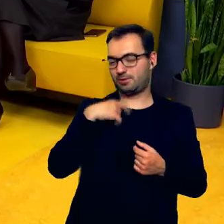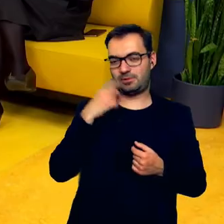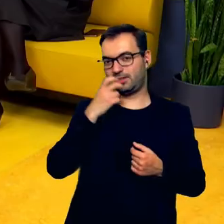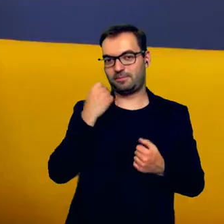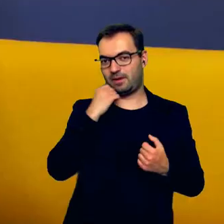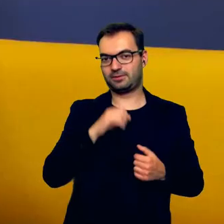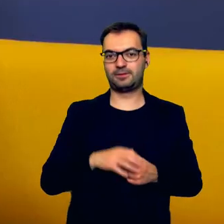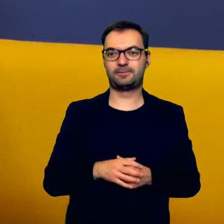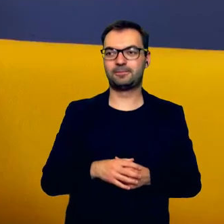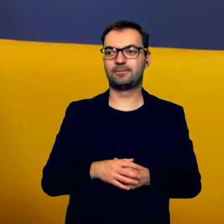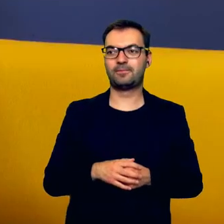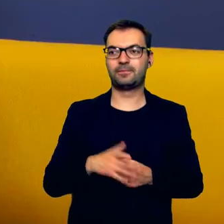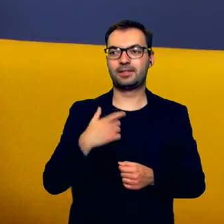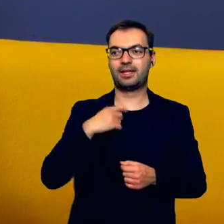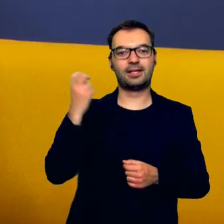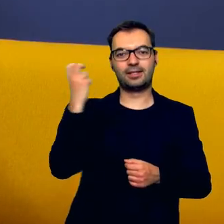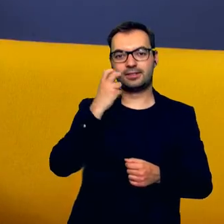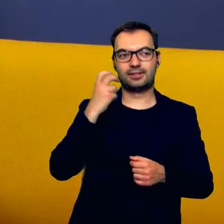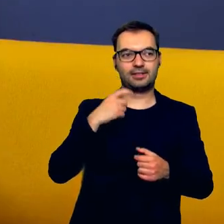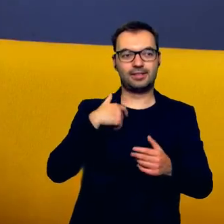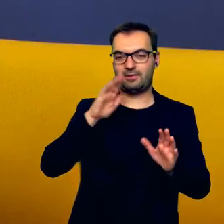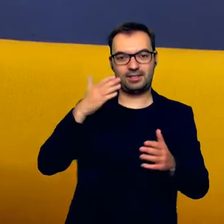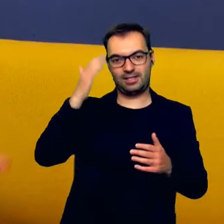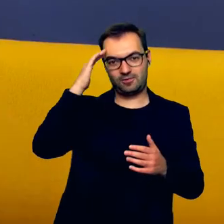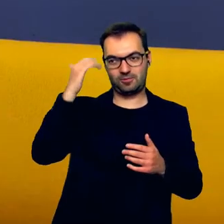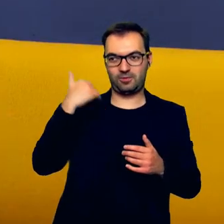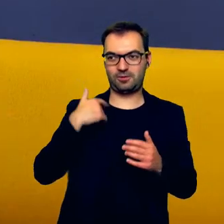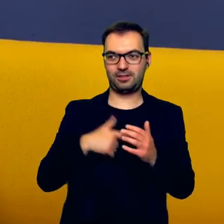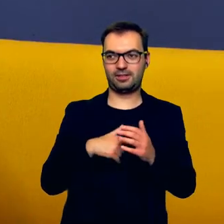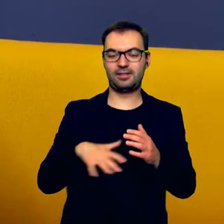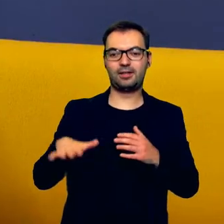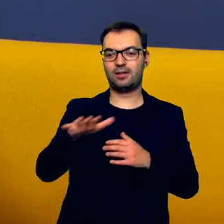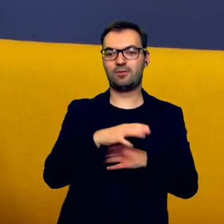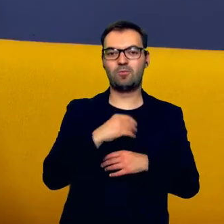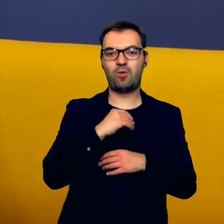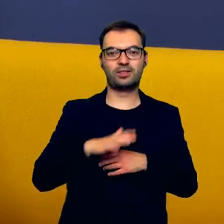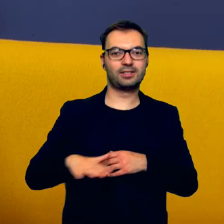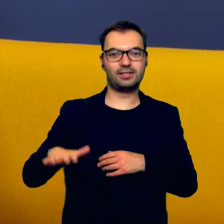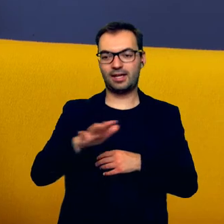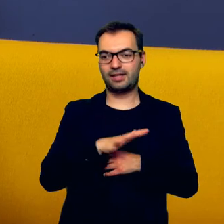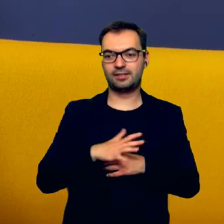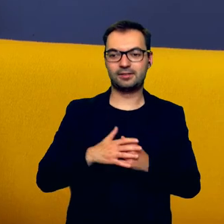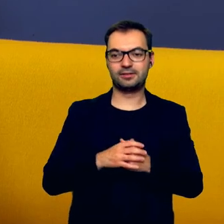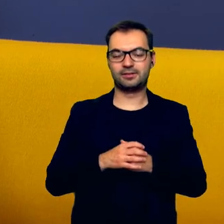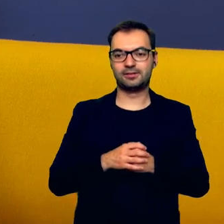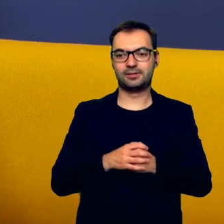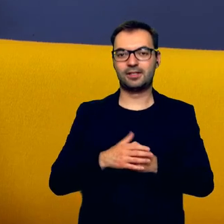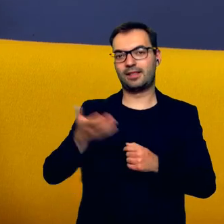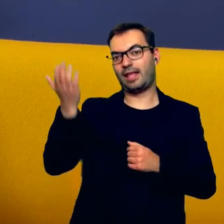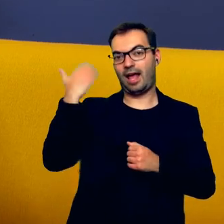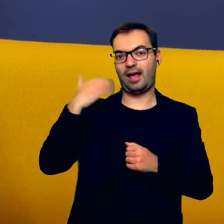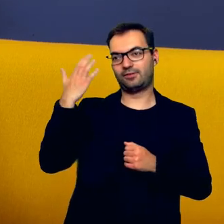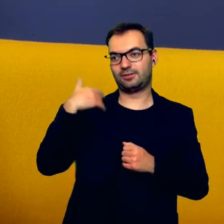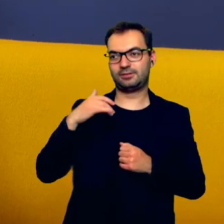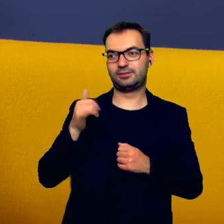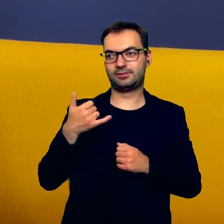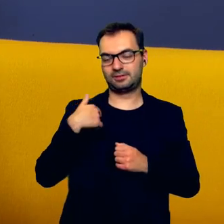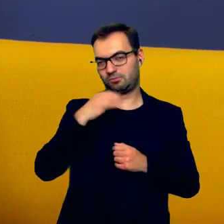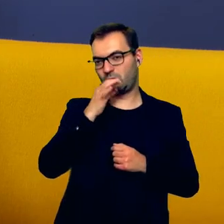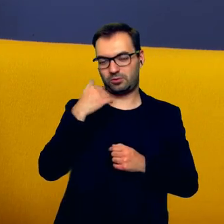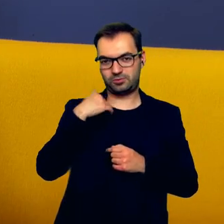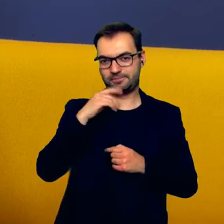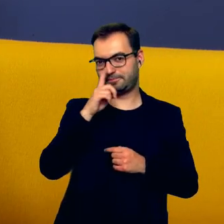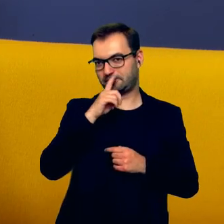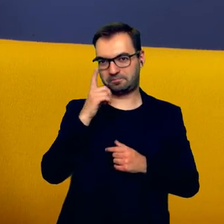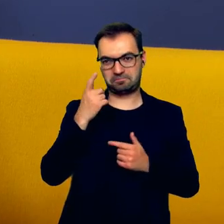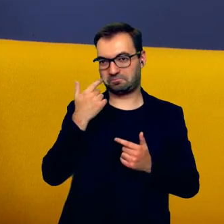interesuje. Interesują mnie i nie zdawałem sobie sprawy nawet, że na terenach Polski kiedyś jako młody